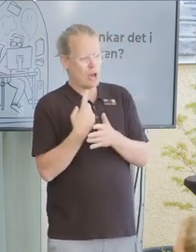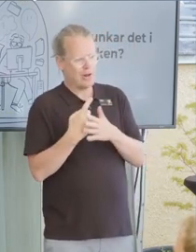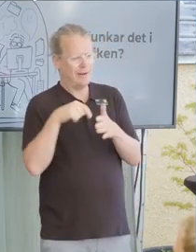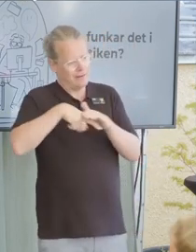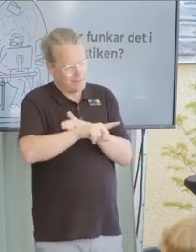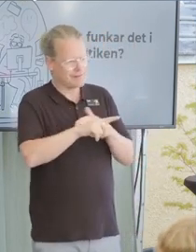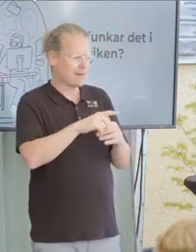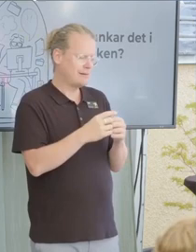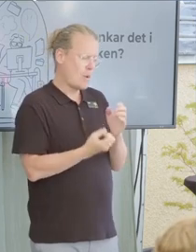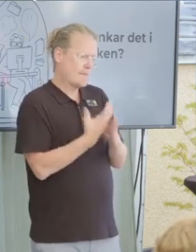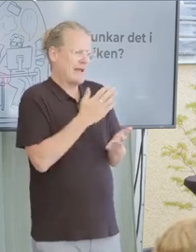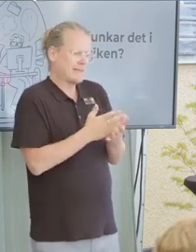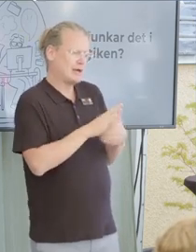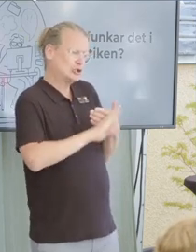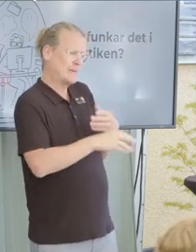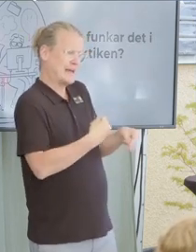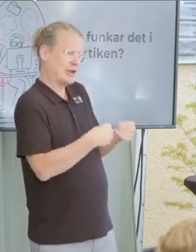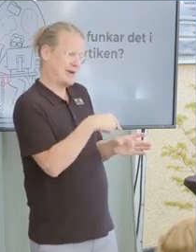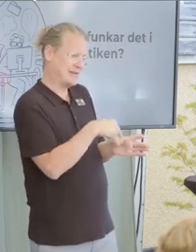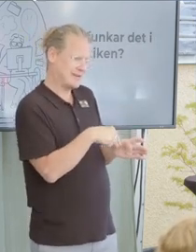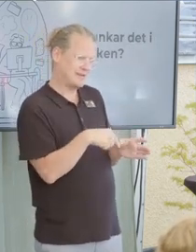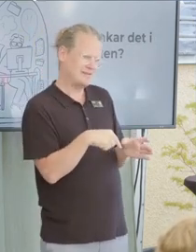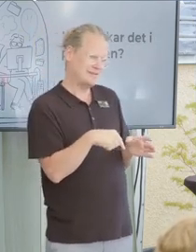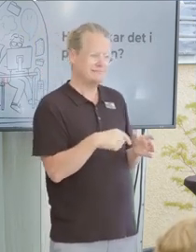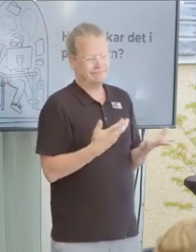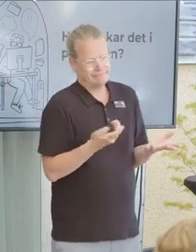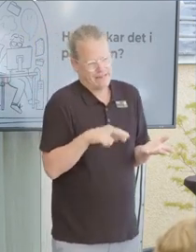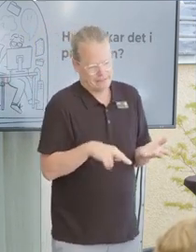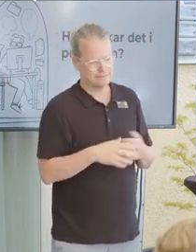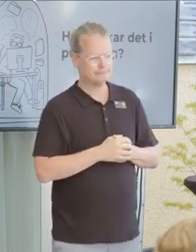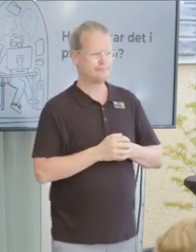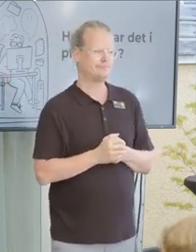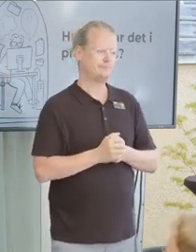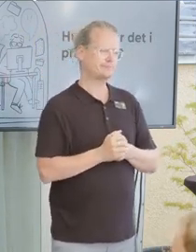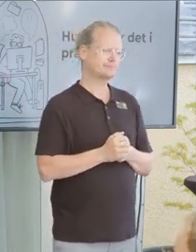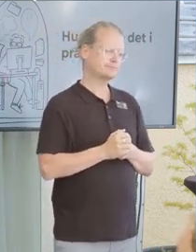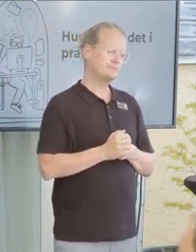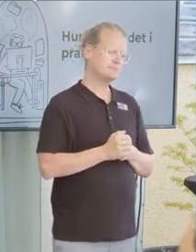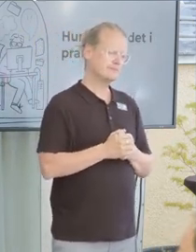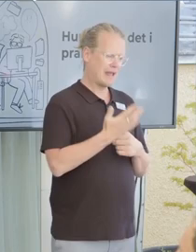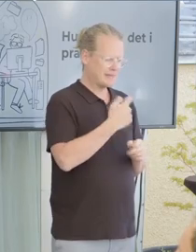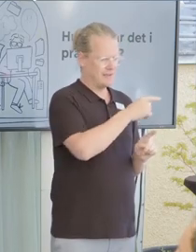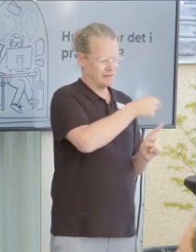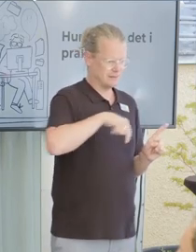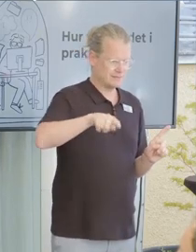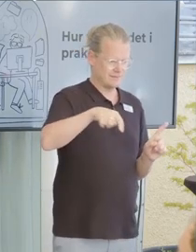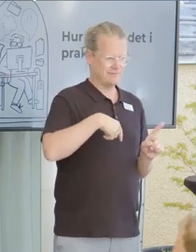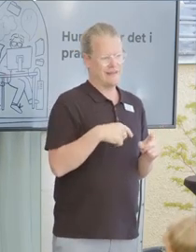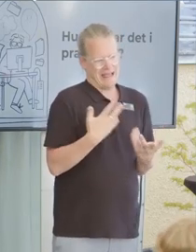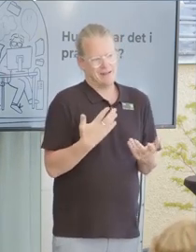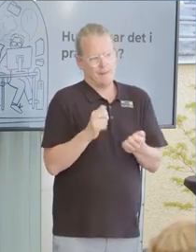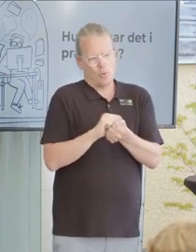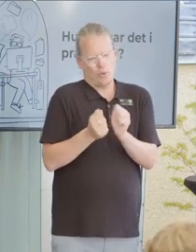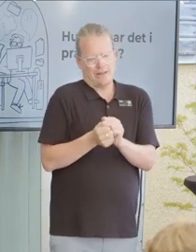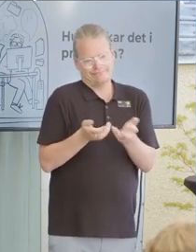liksom passus till. Det är politikerna som sitter här. Det är, ja. Varsågoda, ja. Det här får ni att hantera. Det får ni göra. Ja, men vad